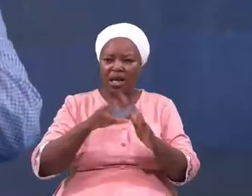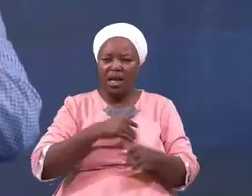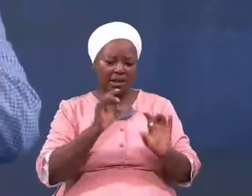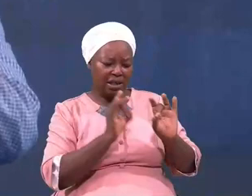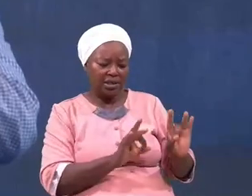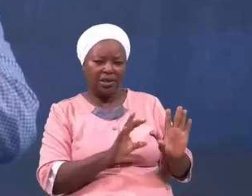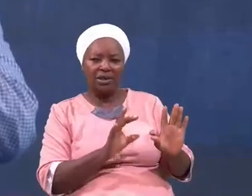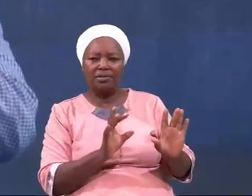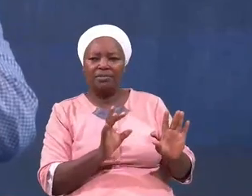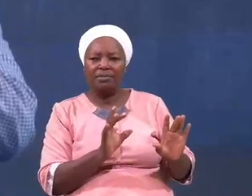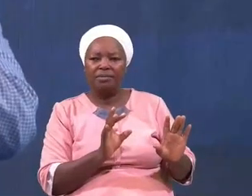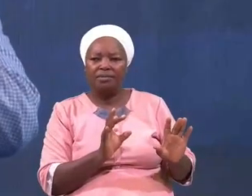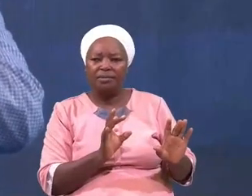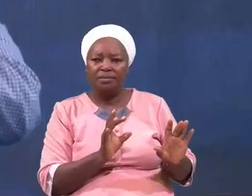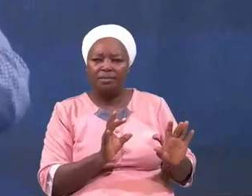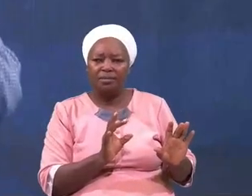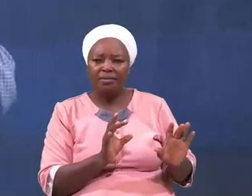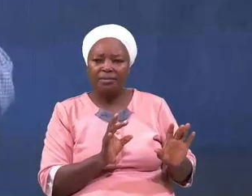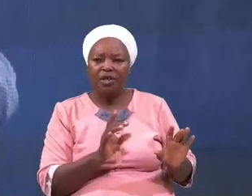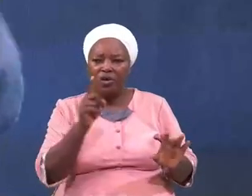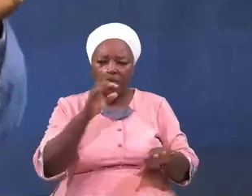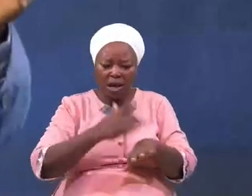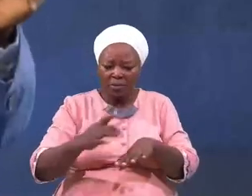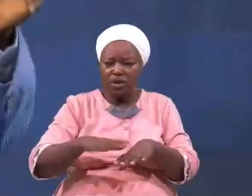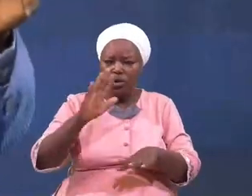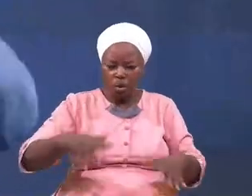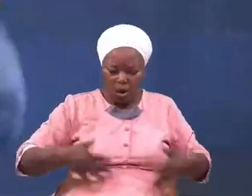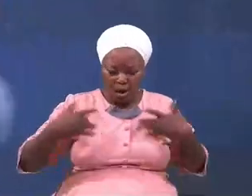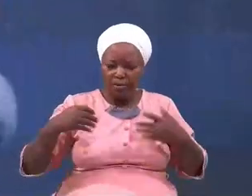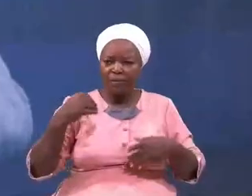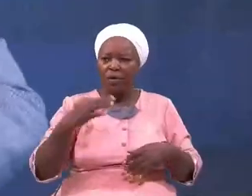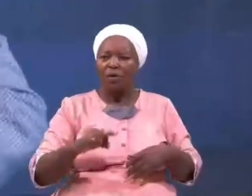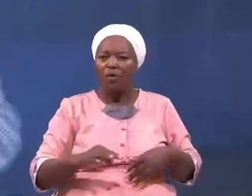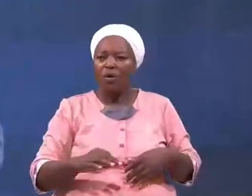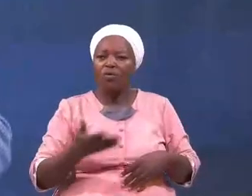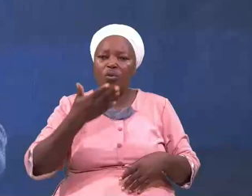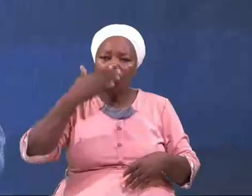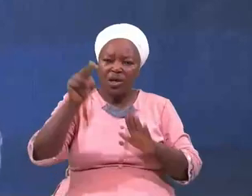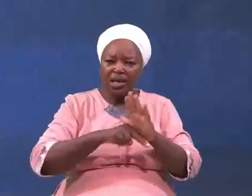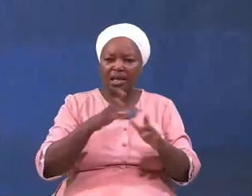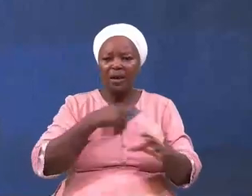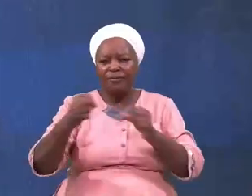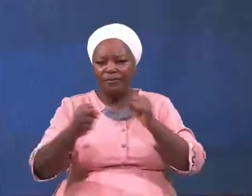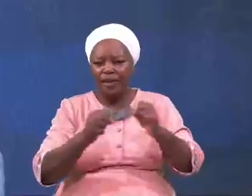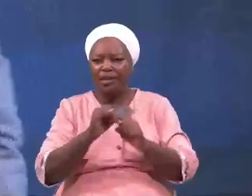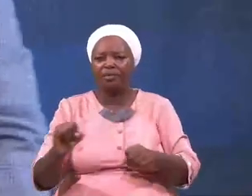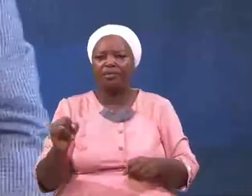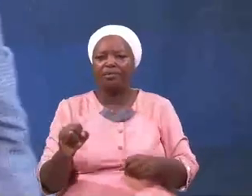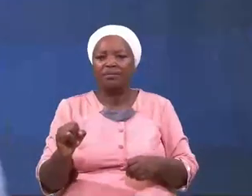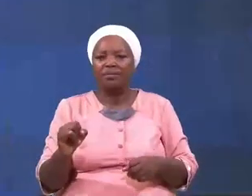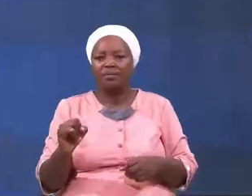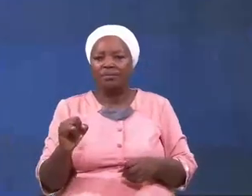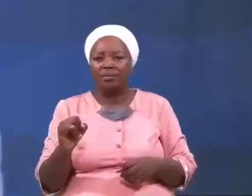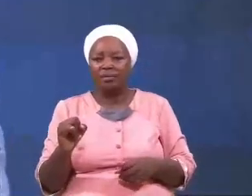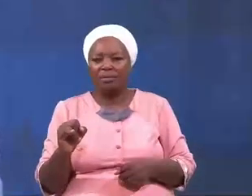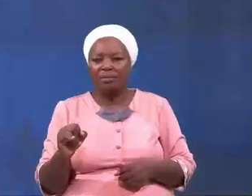vous vous dépouillez de la méchanceté et du mal, vous vous dépouillez de toute violence et de lutte,